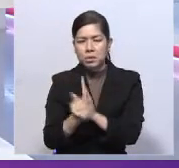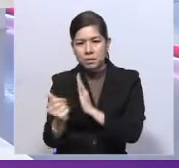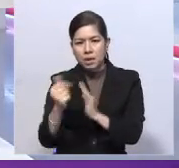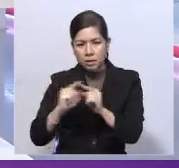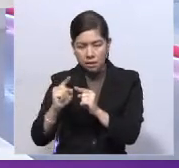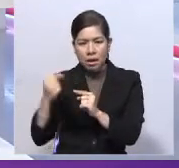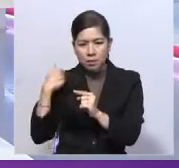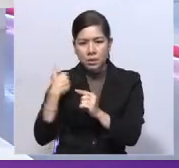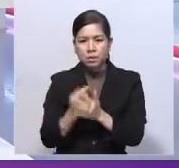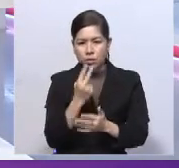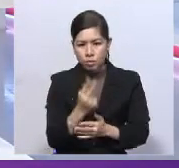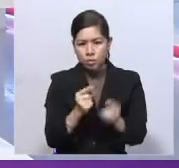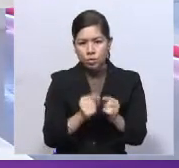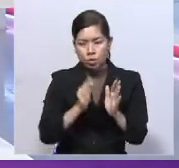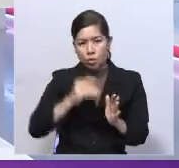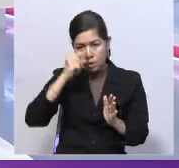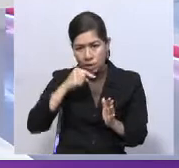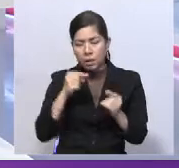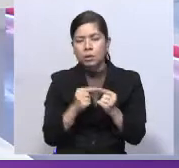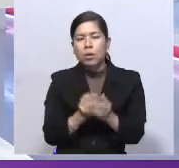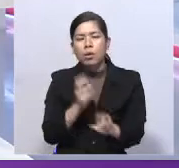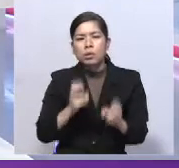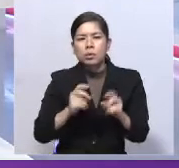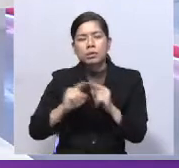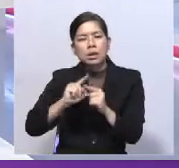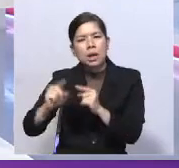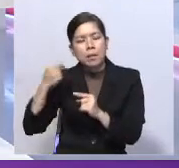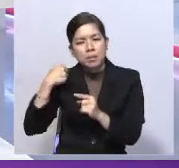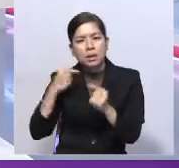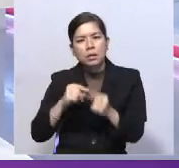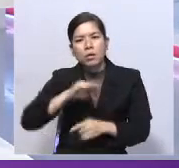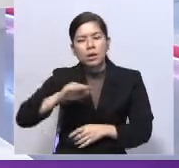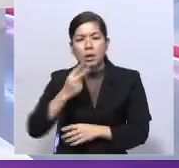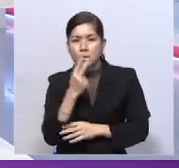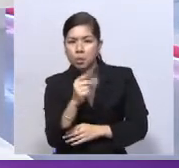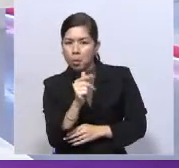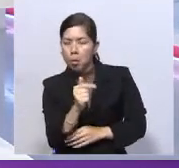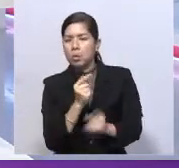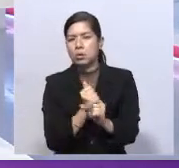โอ้โหคุณไม่เห็นแล้วละครไทยเดี๋ยวนี้หรือการ์ตูนไทยเดี๋ยวนี้นะคะล้ำยุคล้ำสมัยเด็กๆดูแล้วยังเชื่อตามเลยนะคะ ครับ